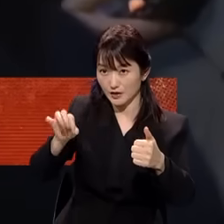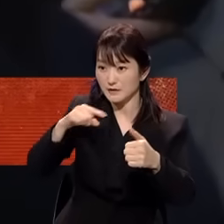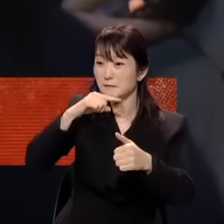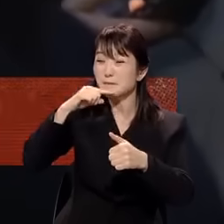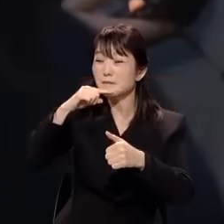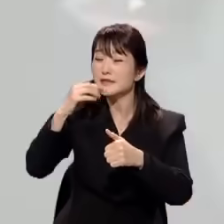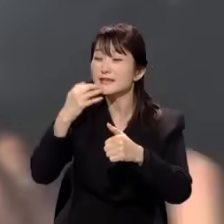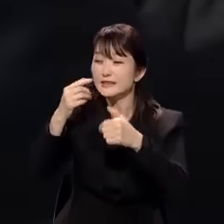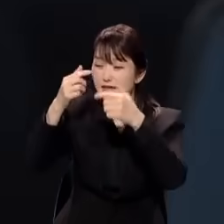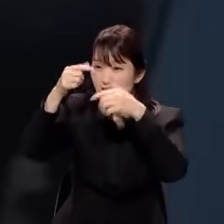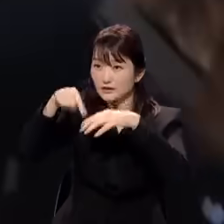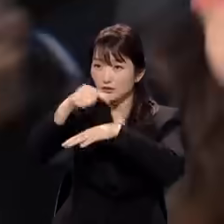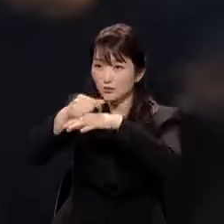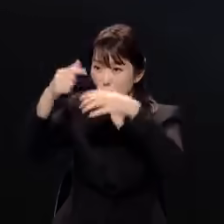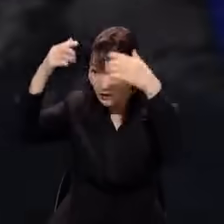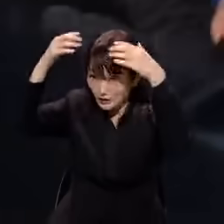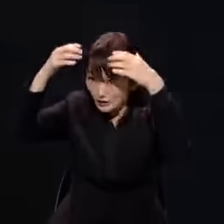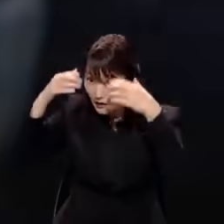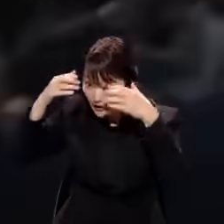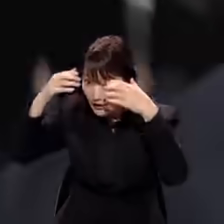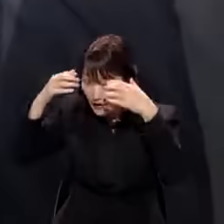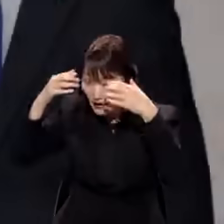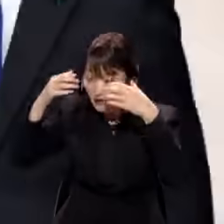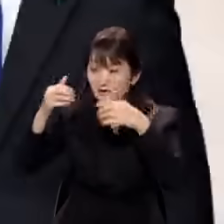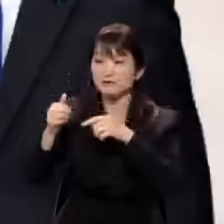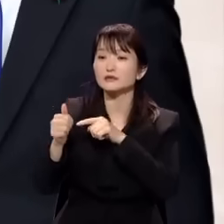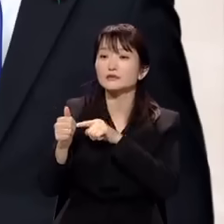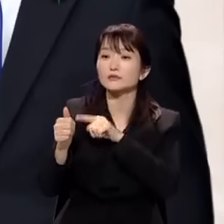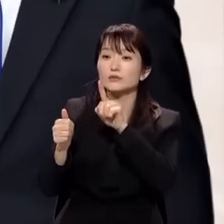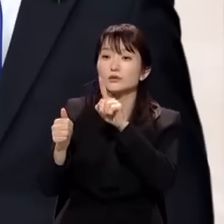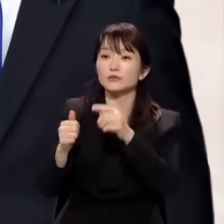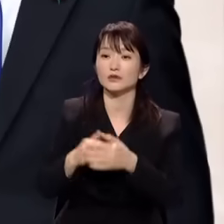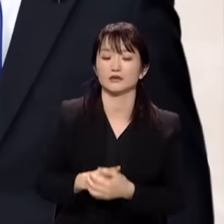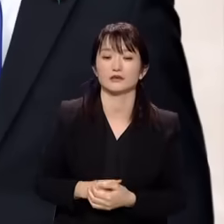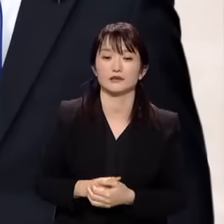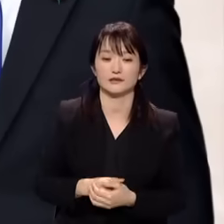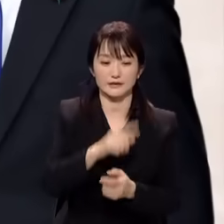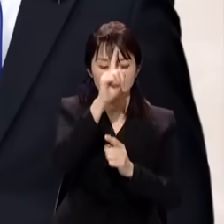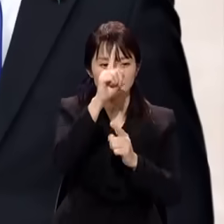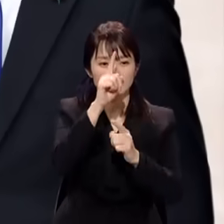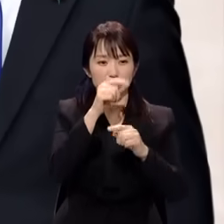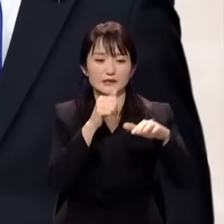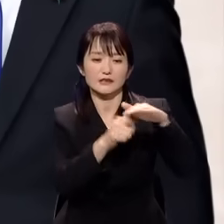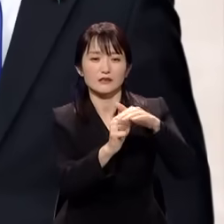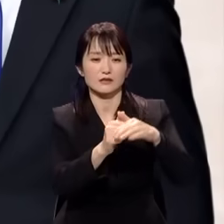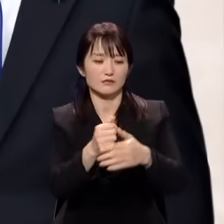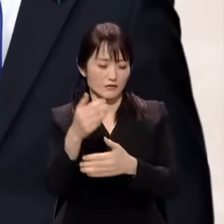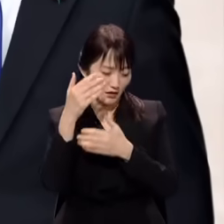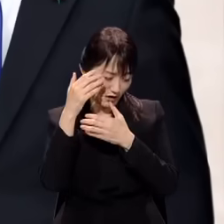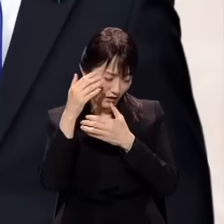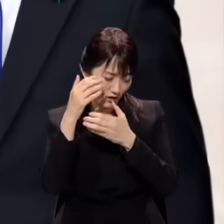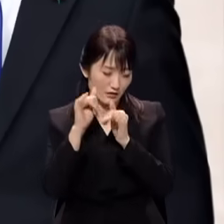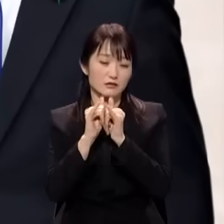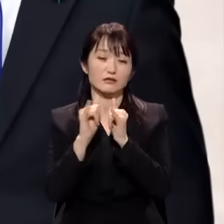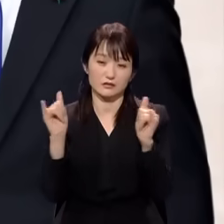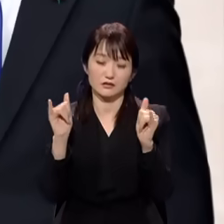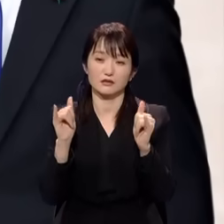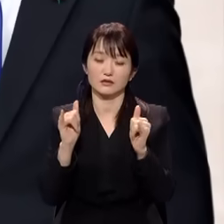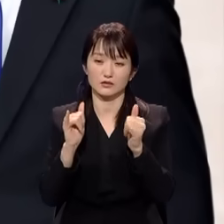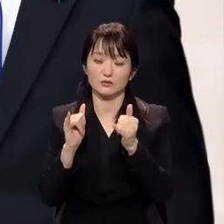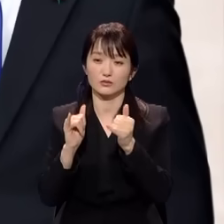썼는데 그게 이제 이재명 대표 열혈 지지자를 좀 표시하는 그런 모습으로 보이는 상황이고 예. 책에 사인해달라고